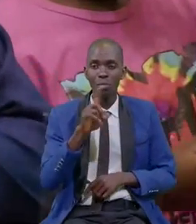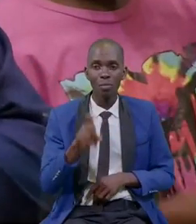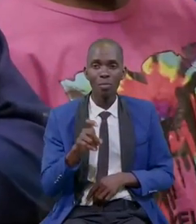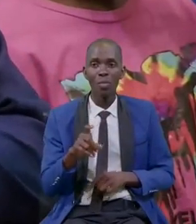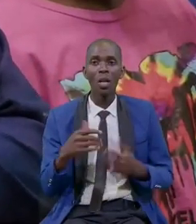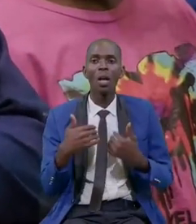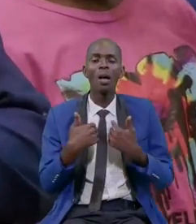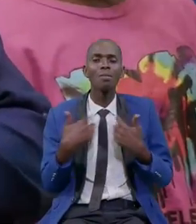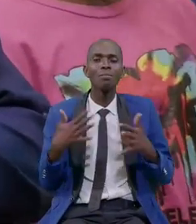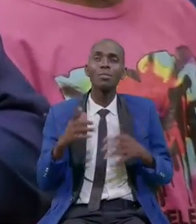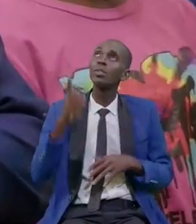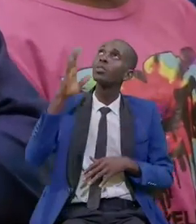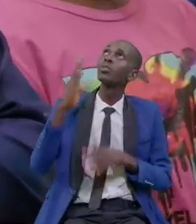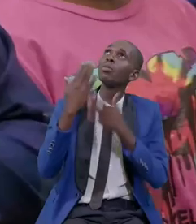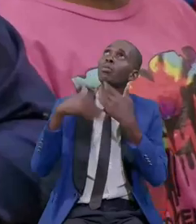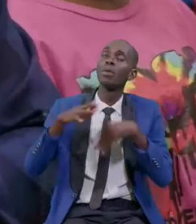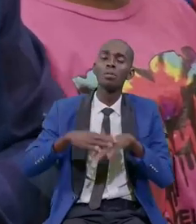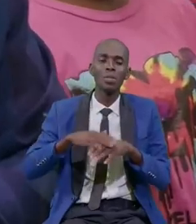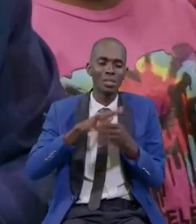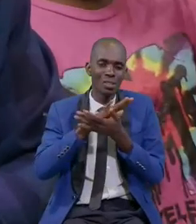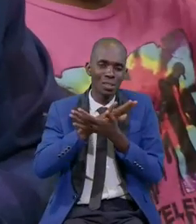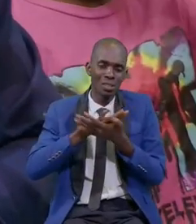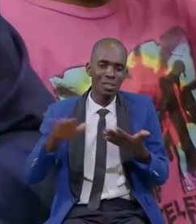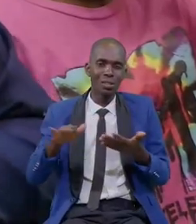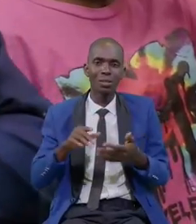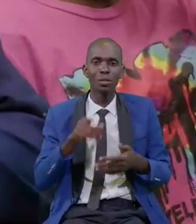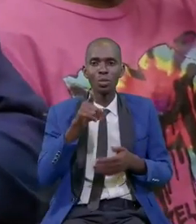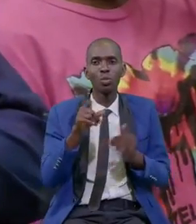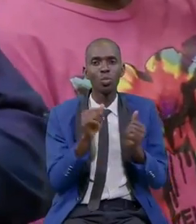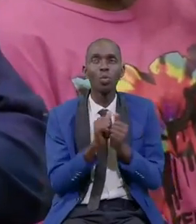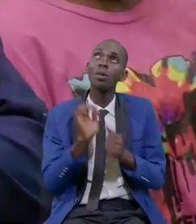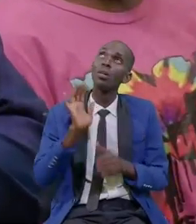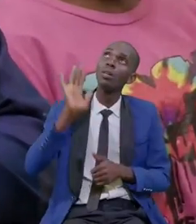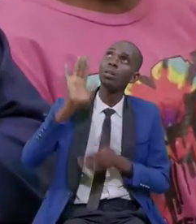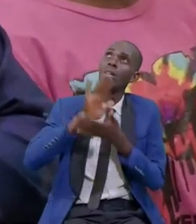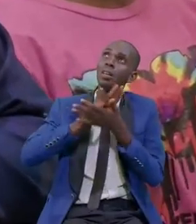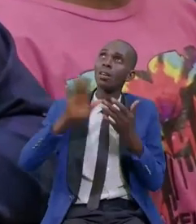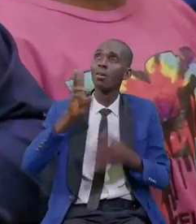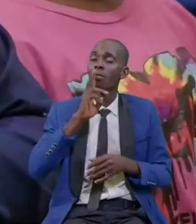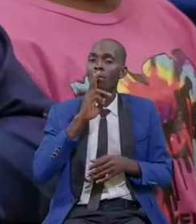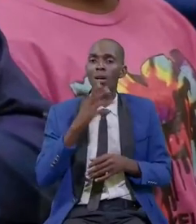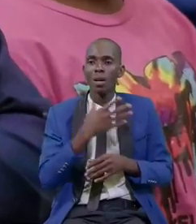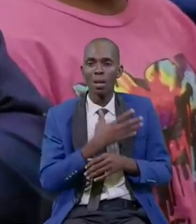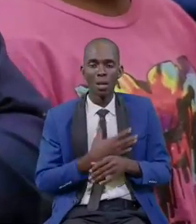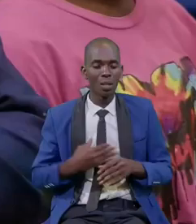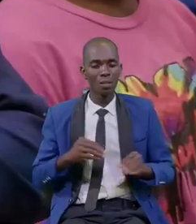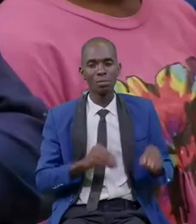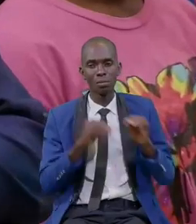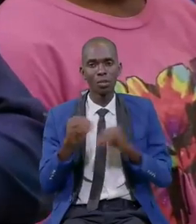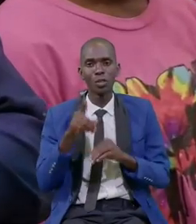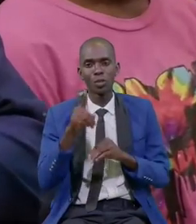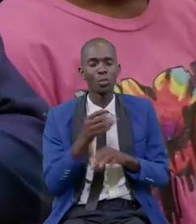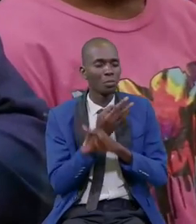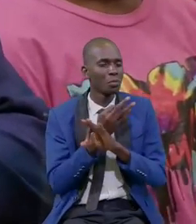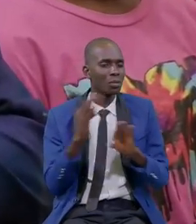du ciel vous a-t-il, le Dieu du ciel a-t-il répandu cette eau pure sur vous pour